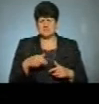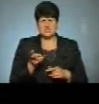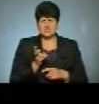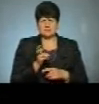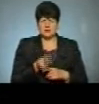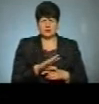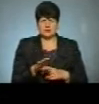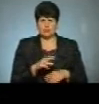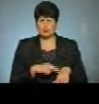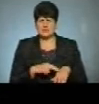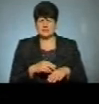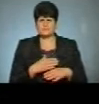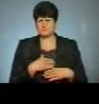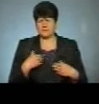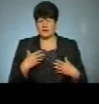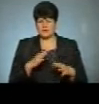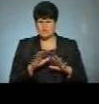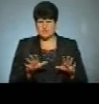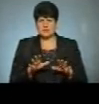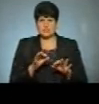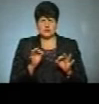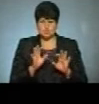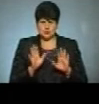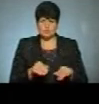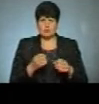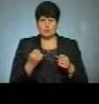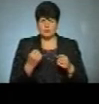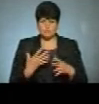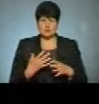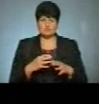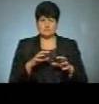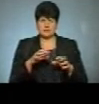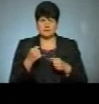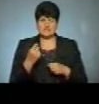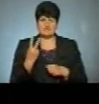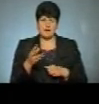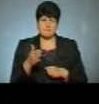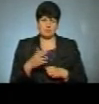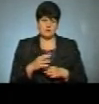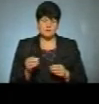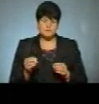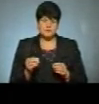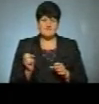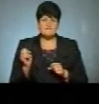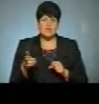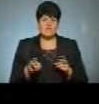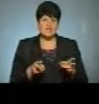вирішили своїми силами, не хотіли нічого. Просто вирвали на корню тут обидва прапорі.